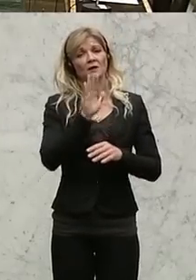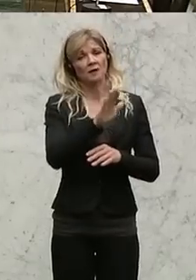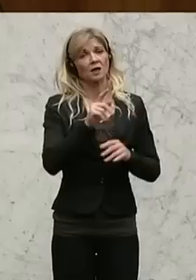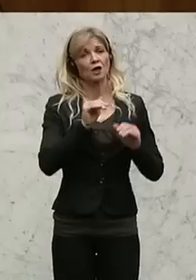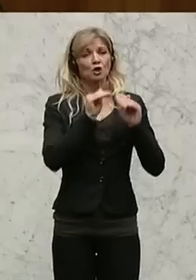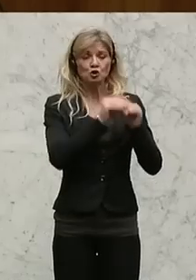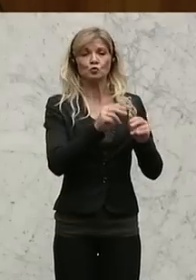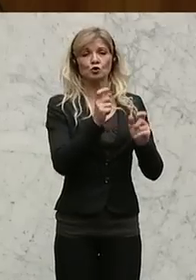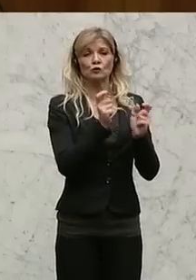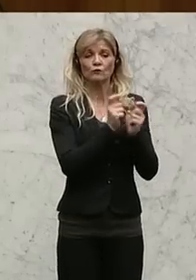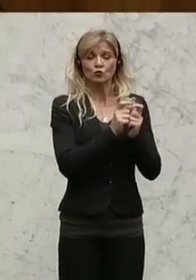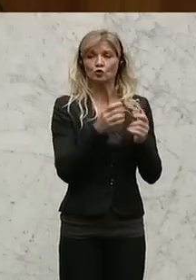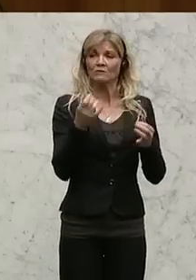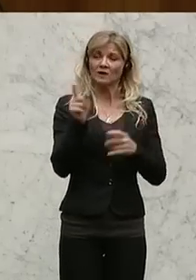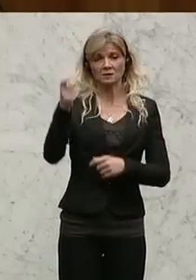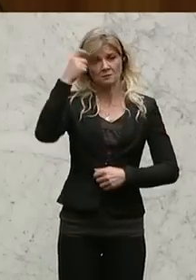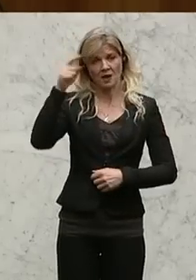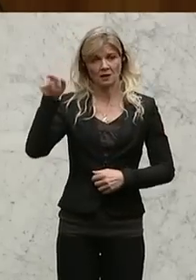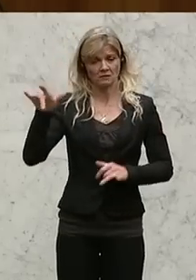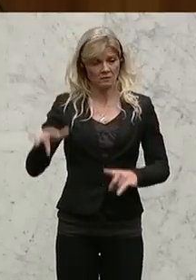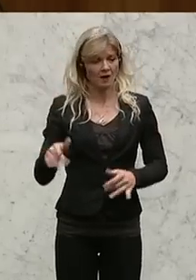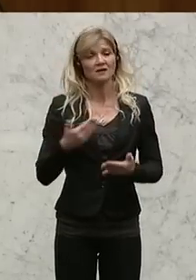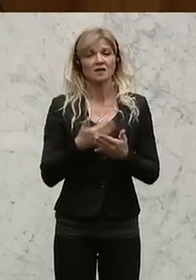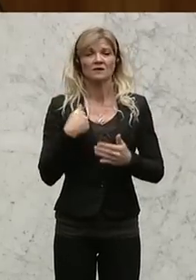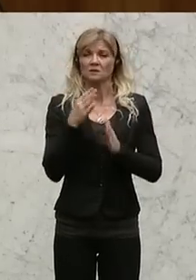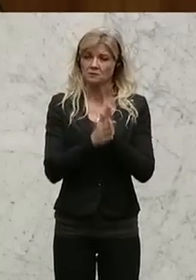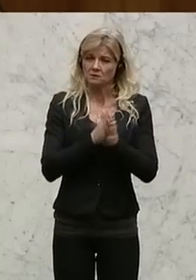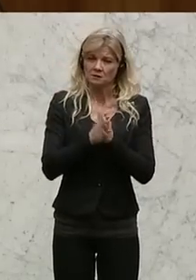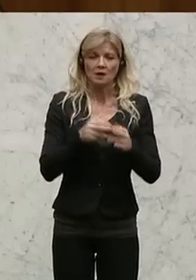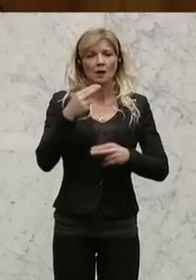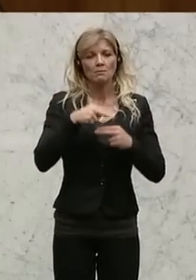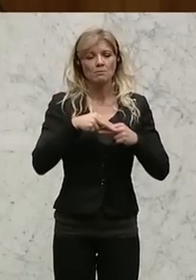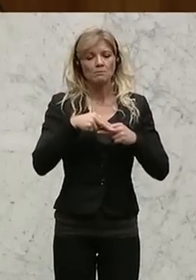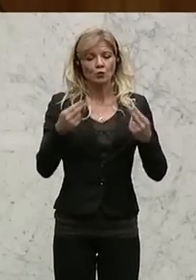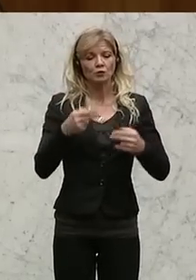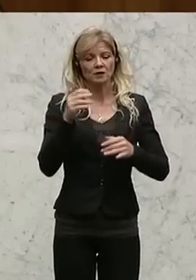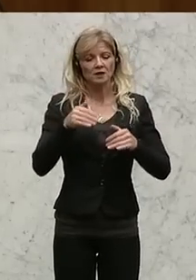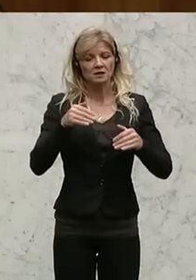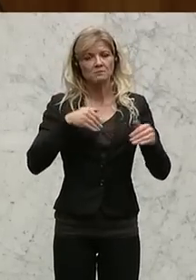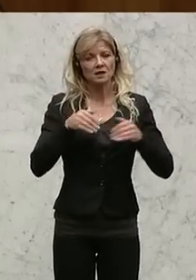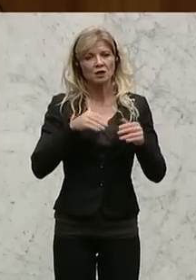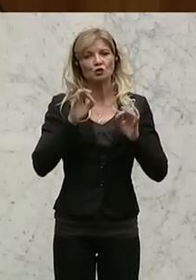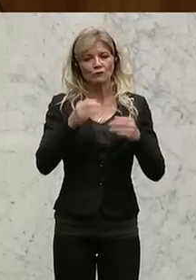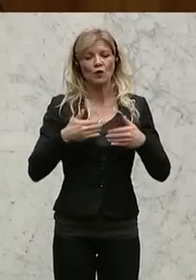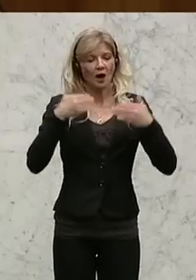das Bundesministerium für Äußeres, den Herrn Bundesminister, die Position hinsichtlich der Diktion